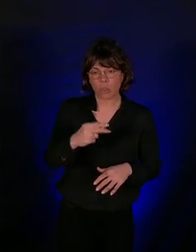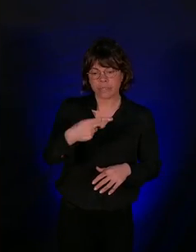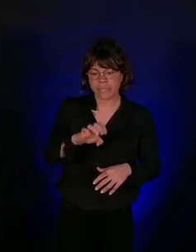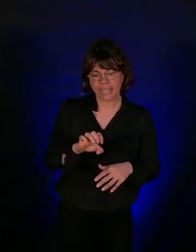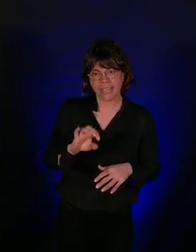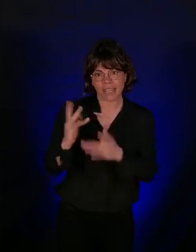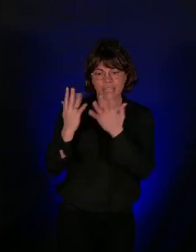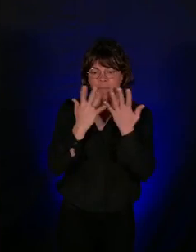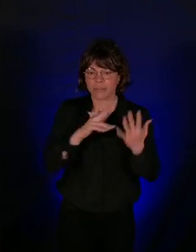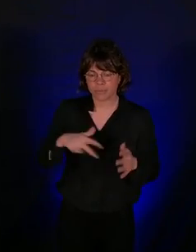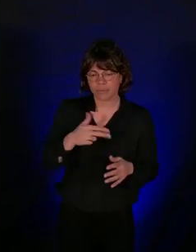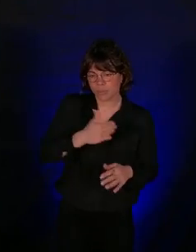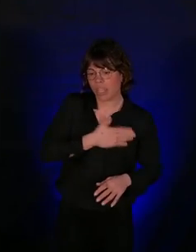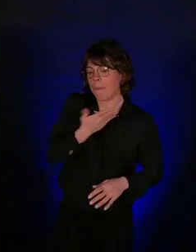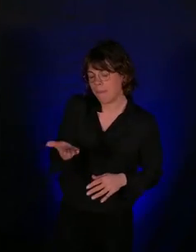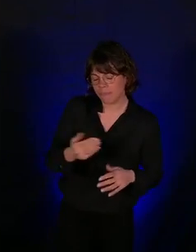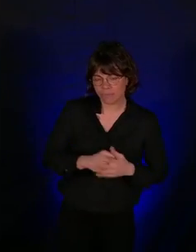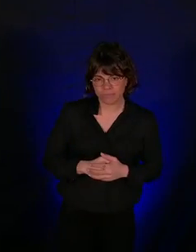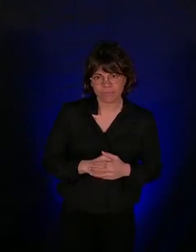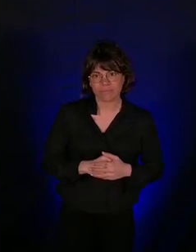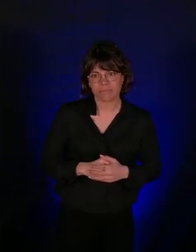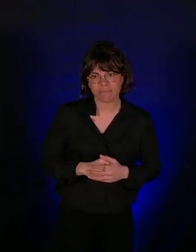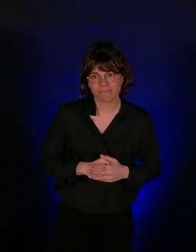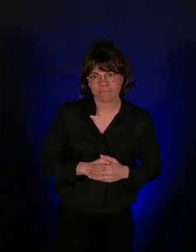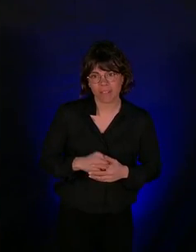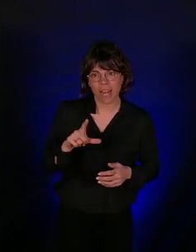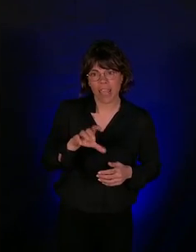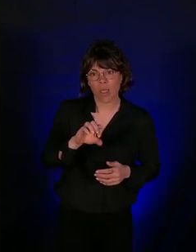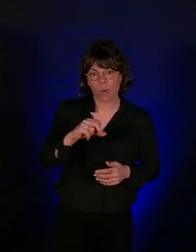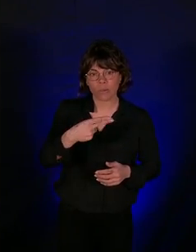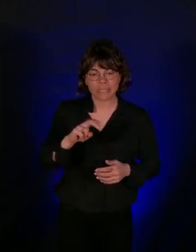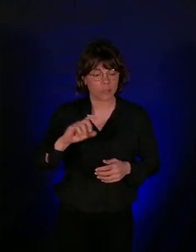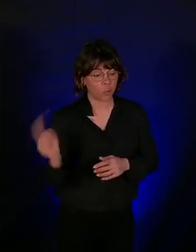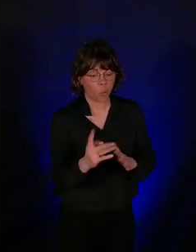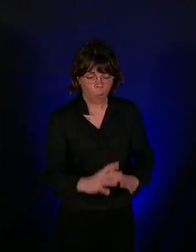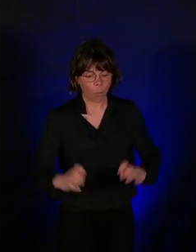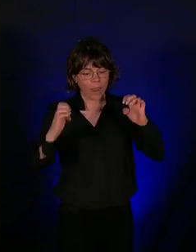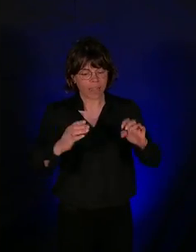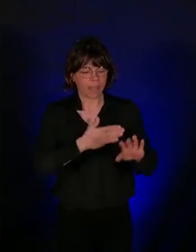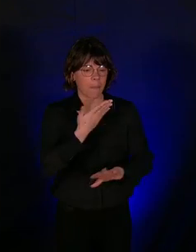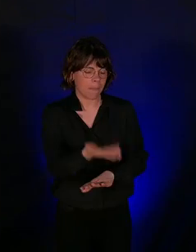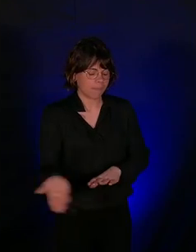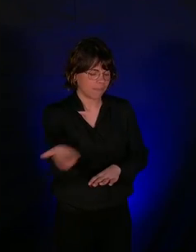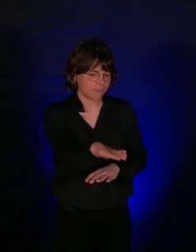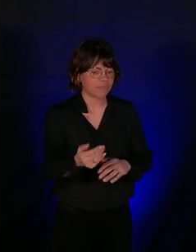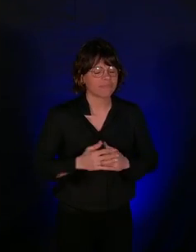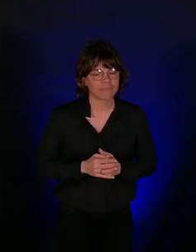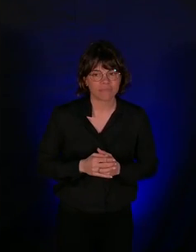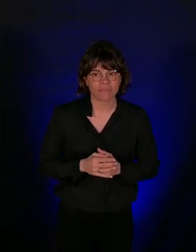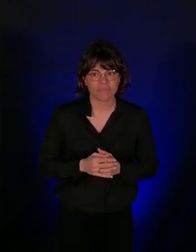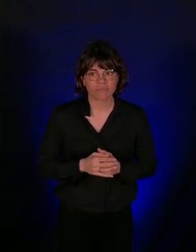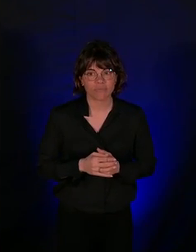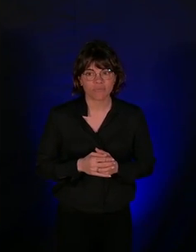ma petite lon je t'aime voilà Léonie tout le Congrès t'aime ma petite ouais et et elle a pas elle